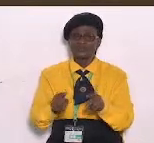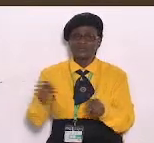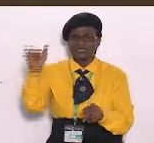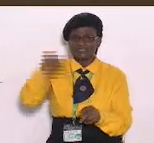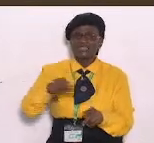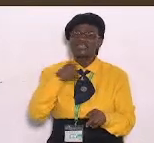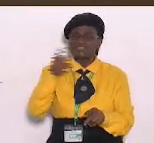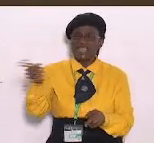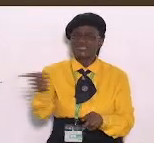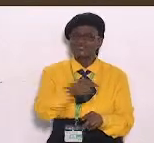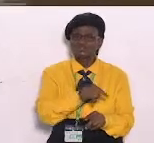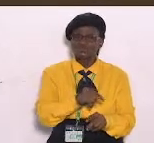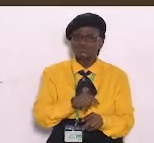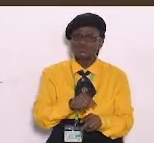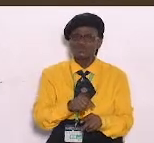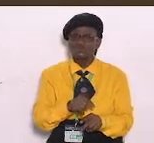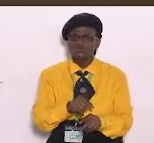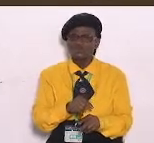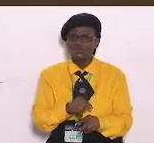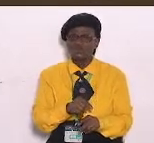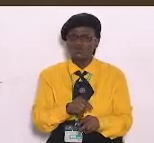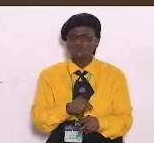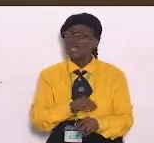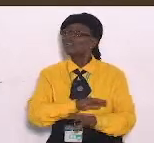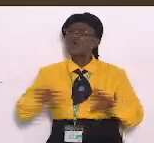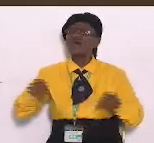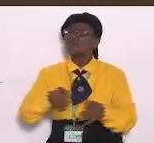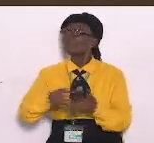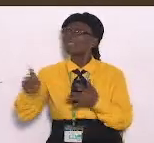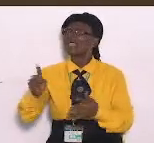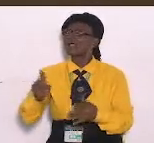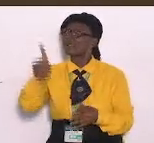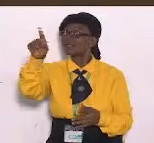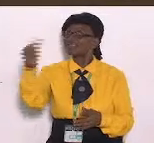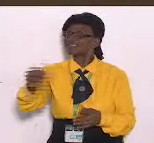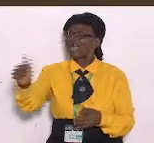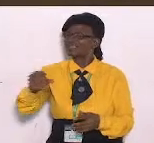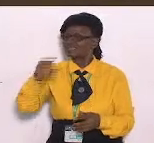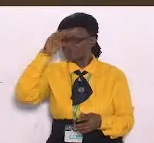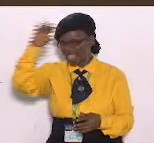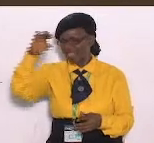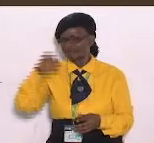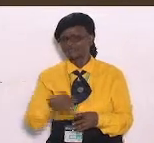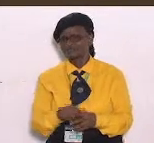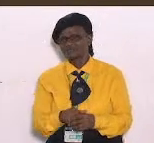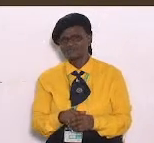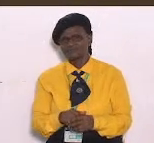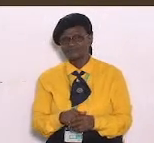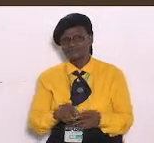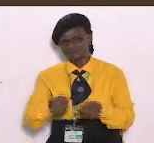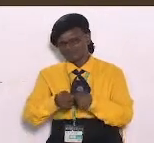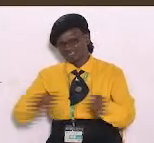utilise ils vont te dire ne t'en fait pas ça c'est l'ancien